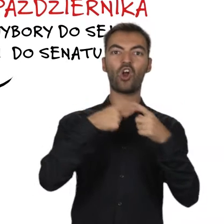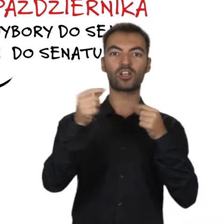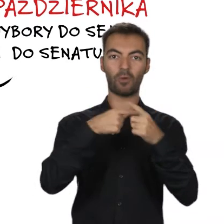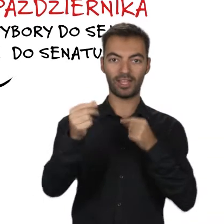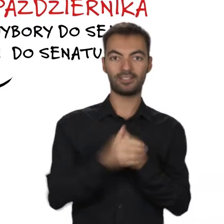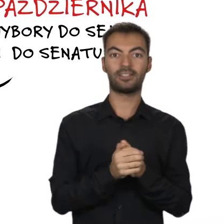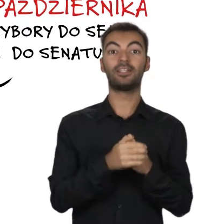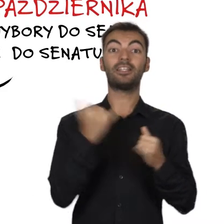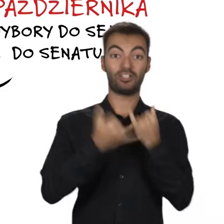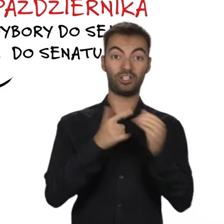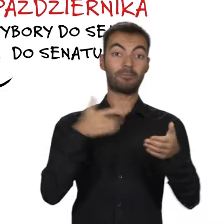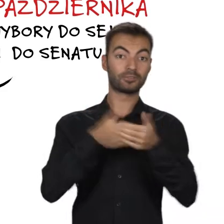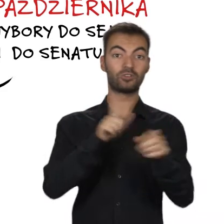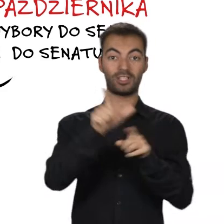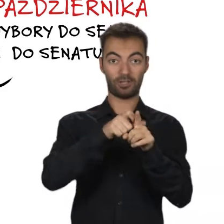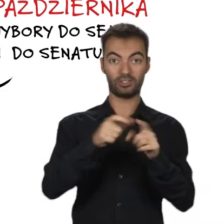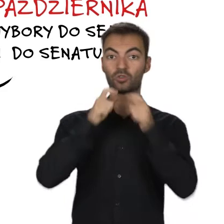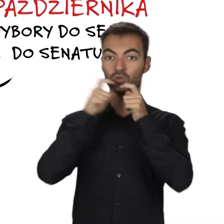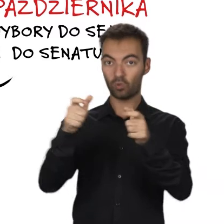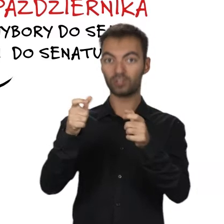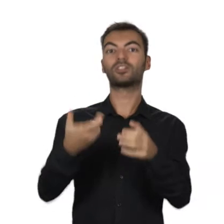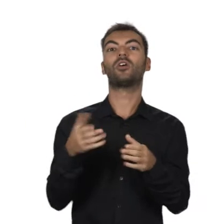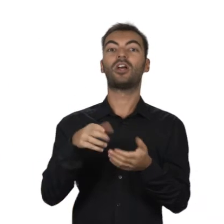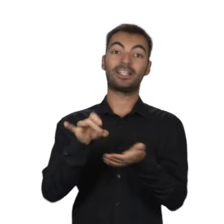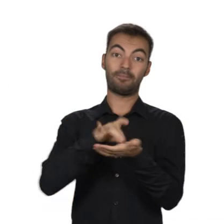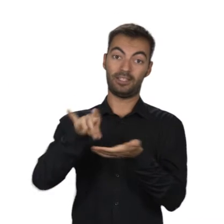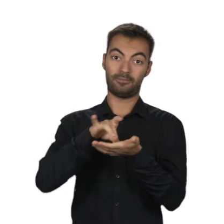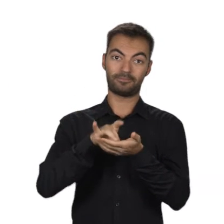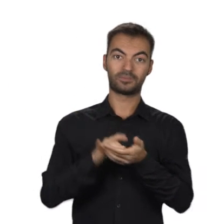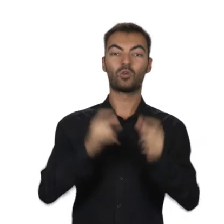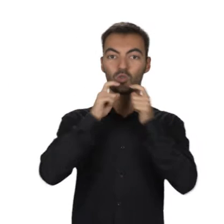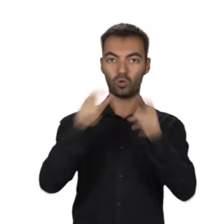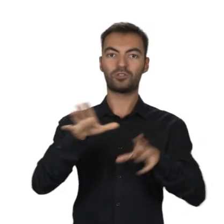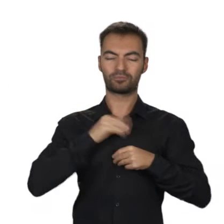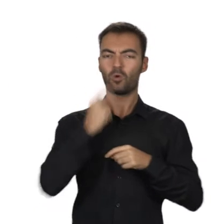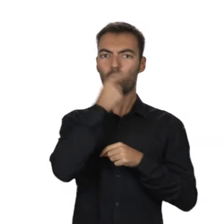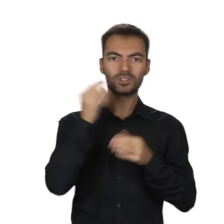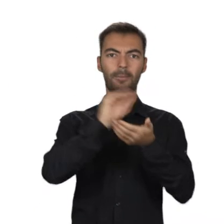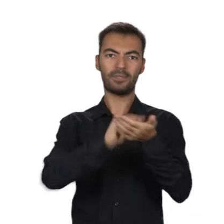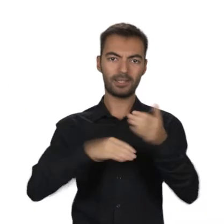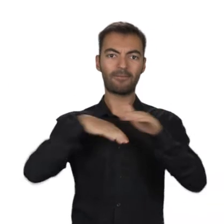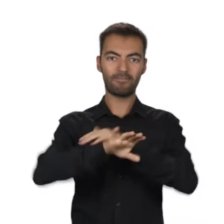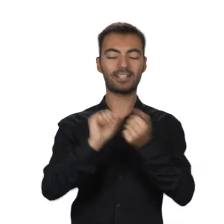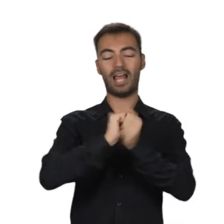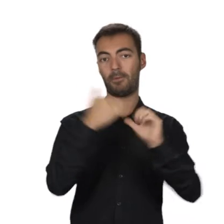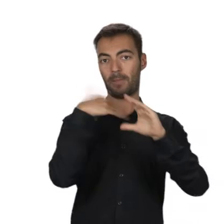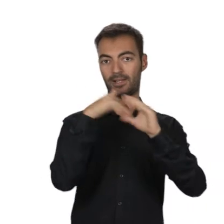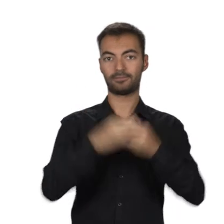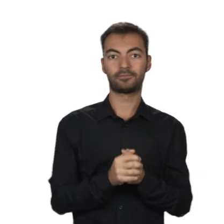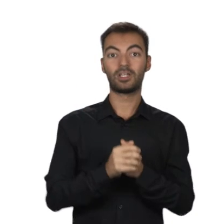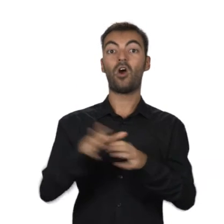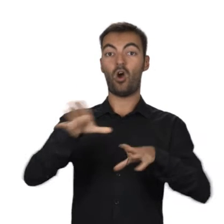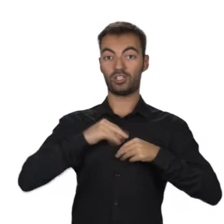również wcześniej, korespondencyjnie, o ile do 12 października zgłosi się taką chęć w swojej gminie. Zgłoszenie może być ustne, pisemne, przesłane faksem albo